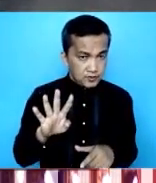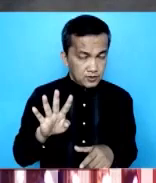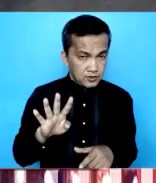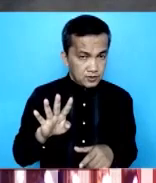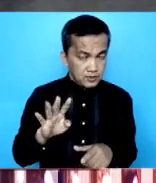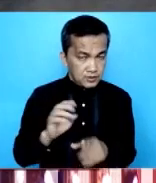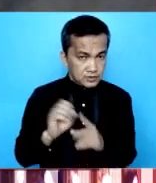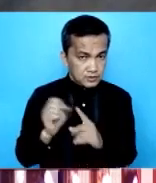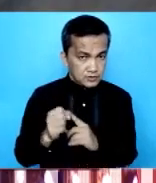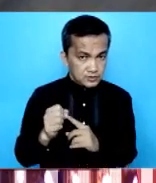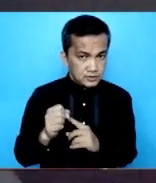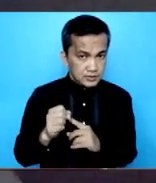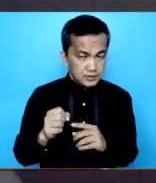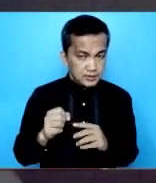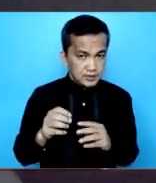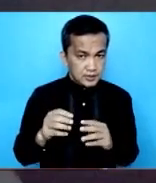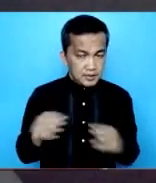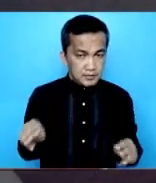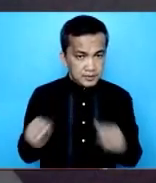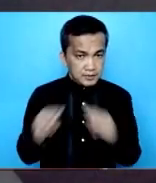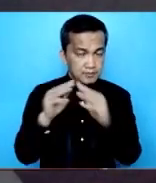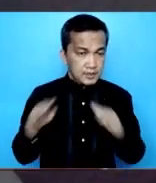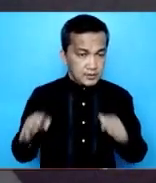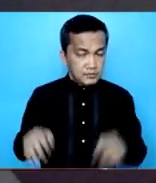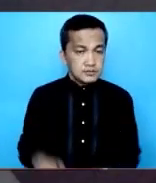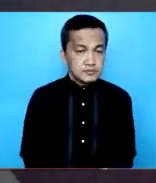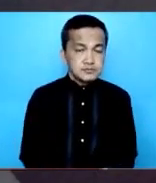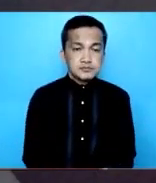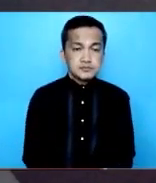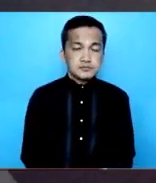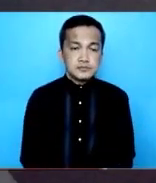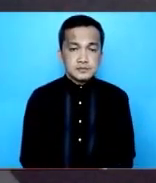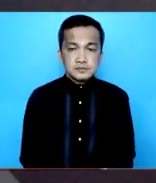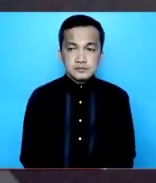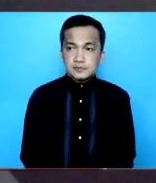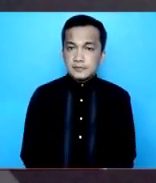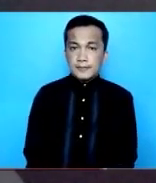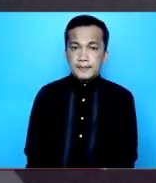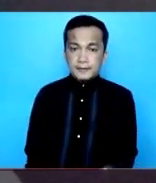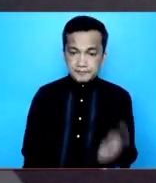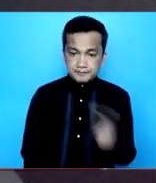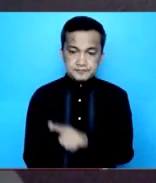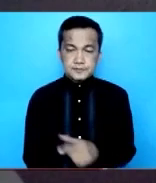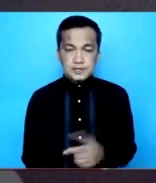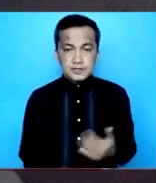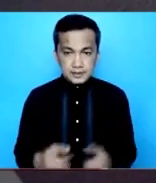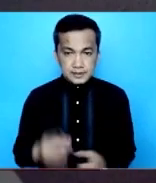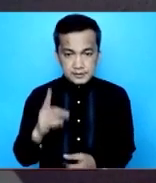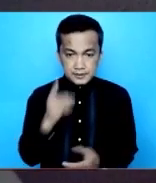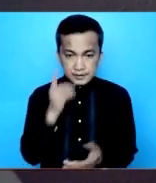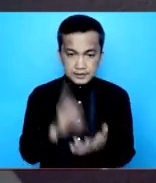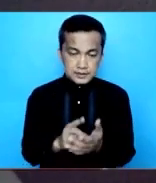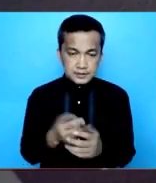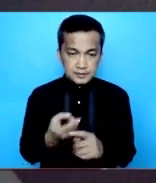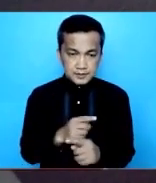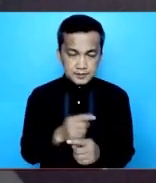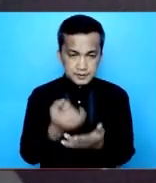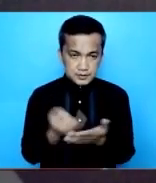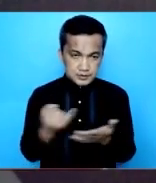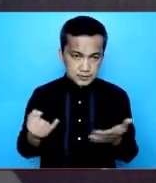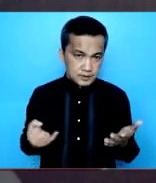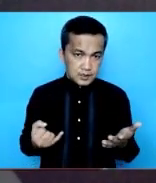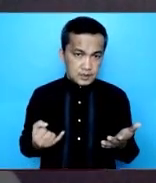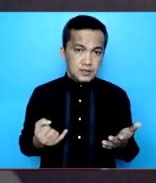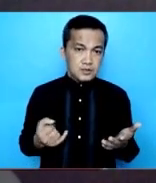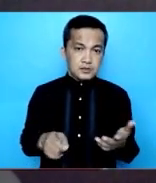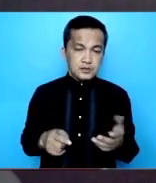Mayon? Sa ngayon po, based po sa analysis namin ng data na mula sa mga instrumento namin at sa